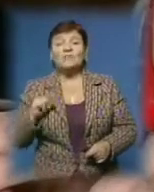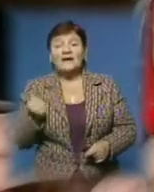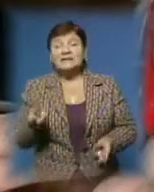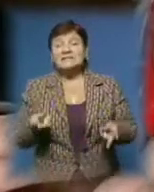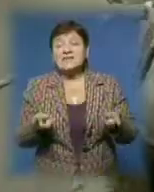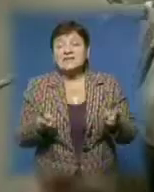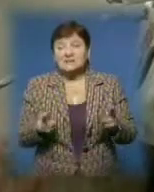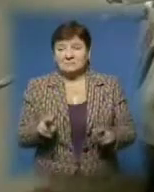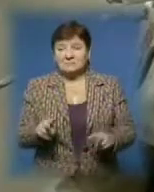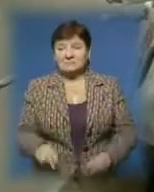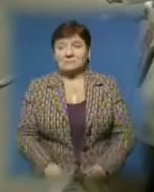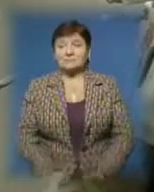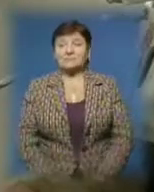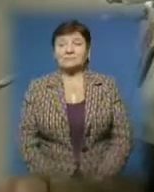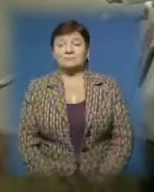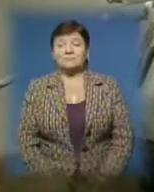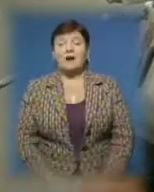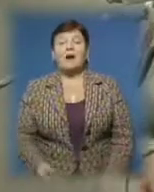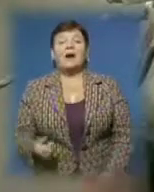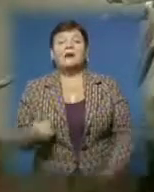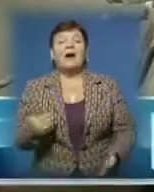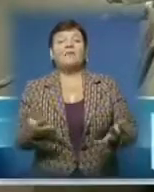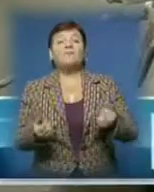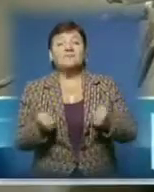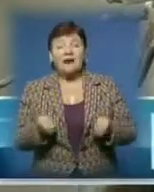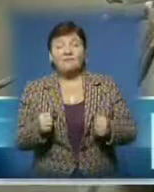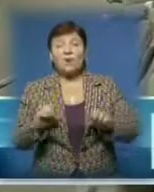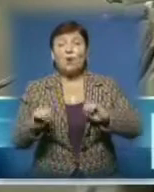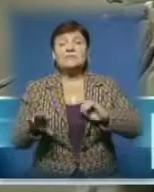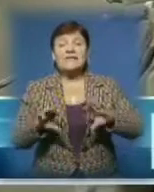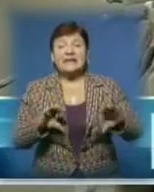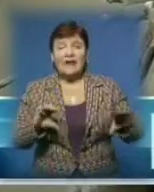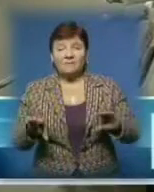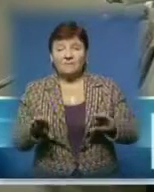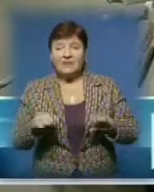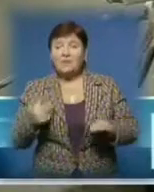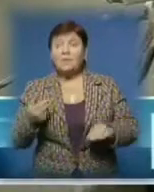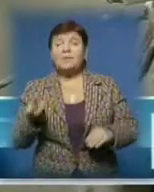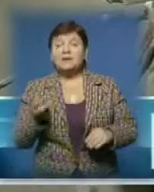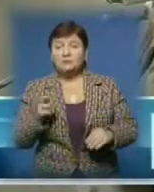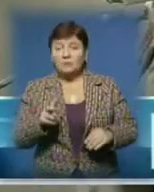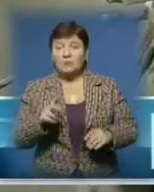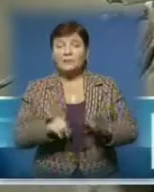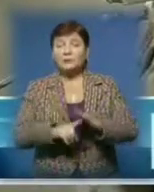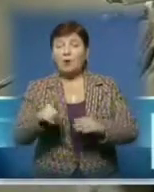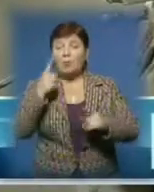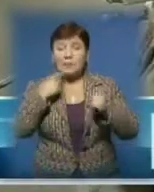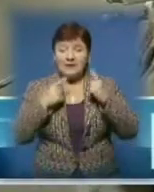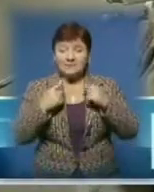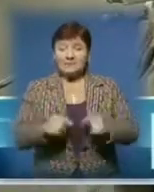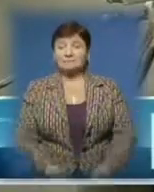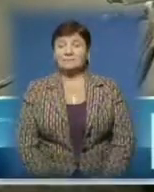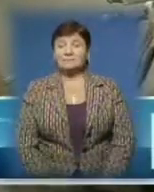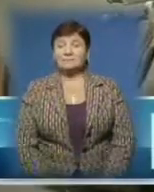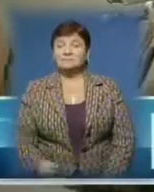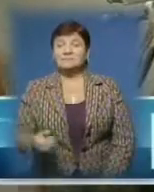гаражі автомеханіка. Така Саня ходив куди-то, я взяв ключі, розібрав її, розкидав, розбросав. Саня прийшла, почав плакати,